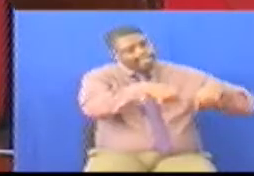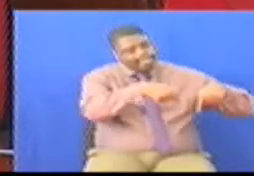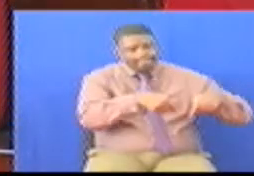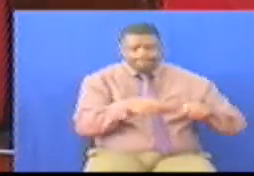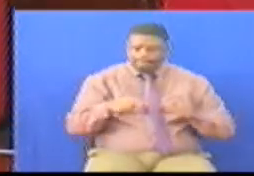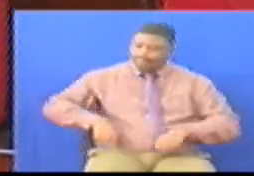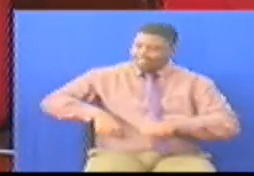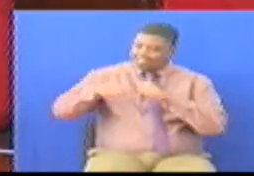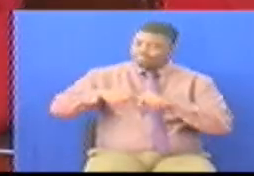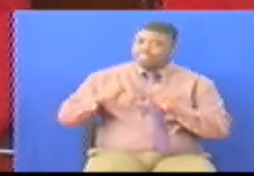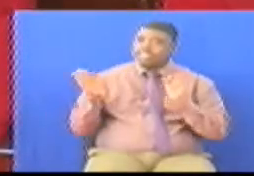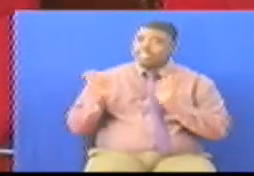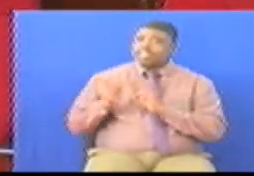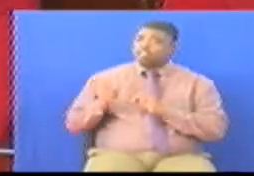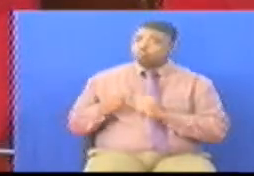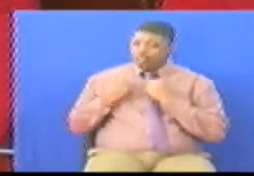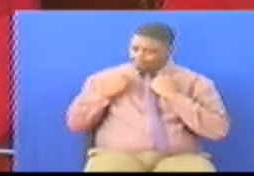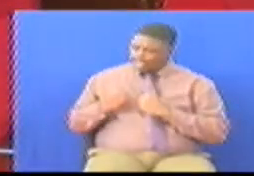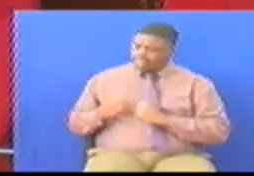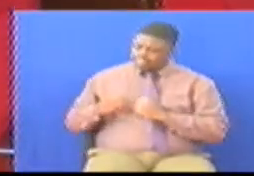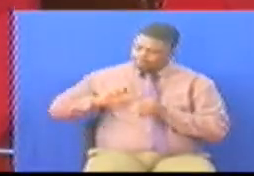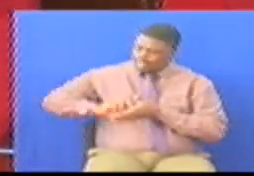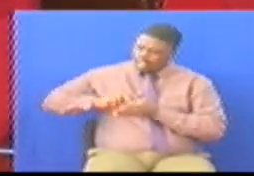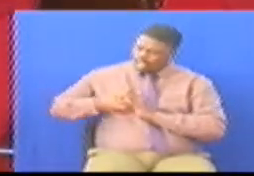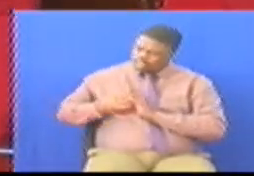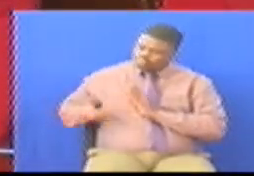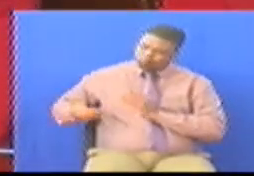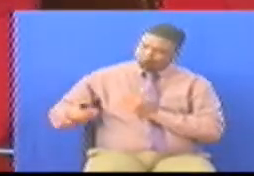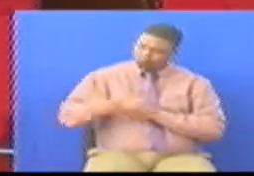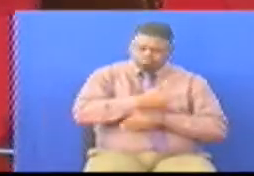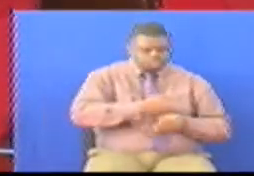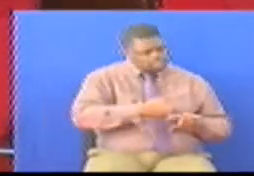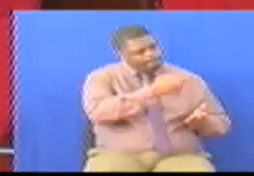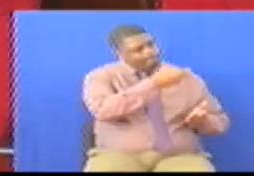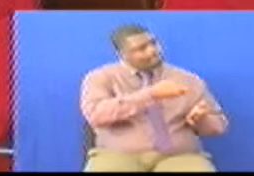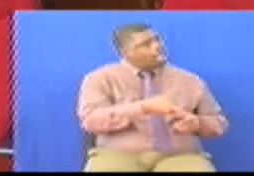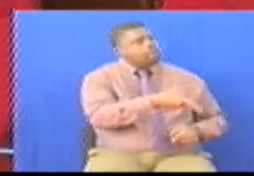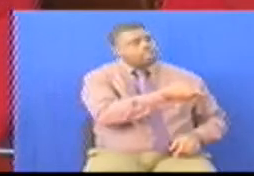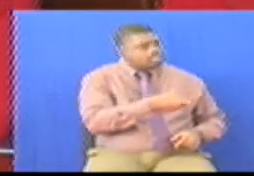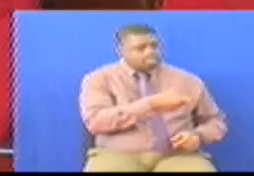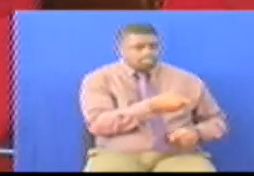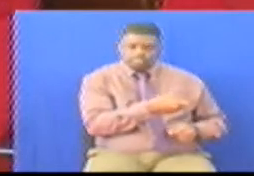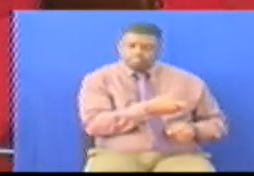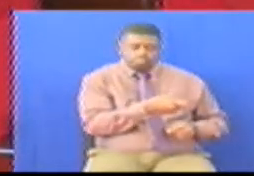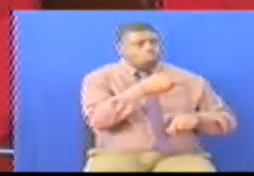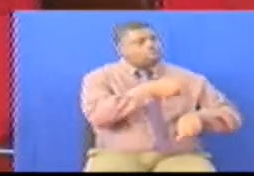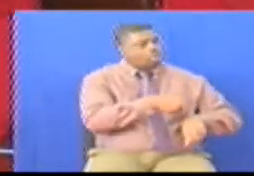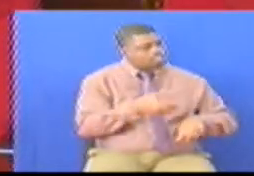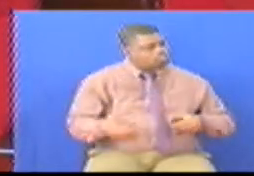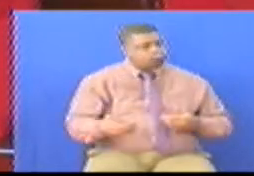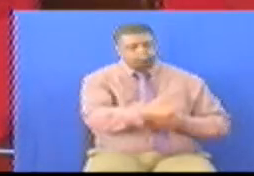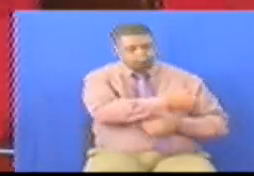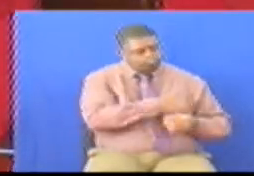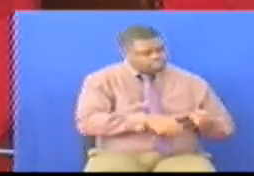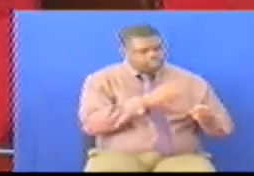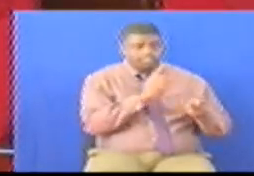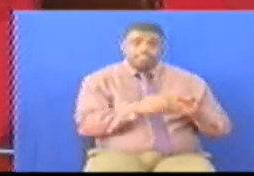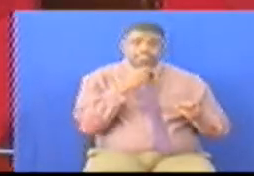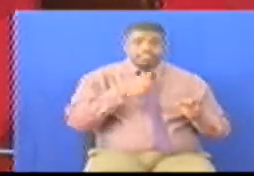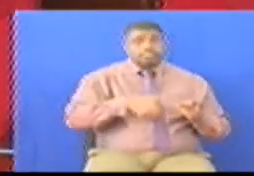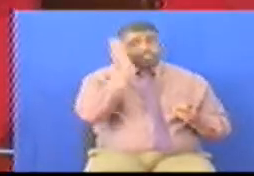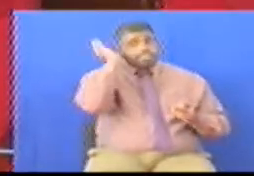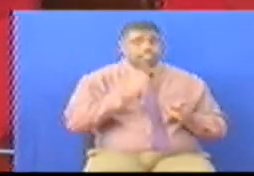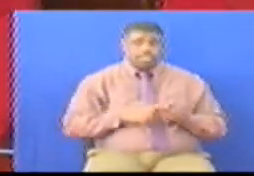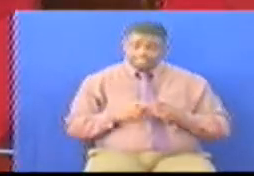TANESCO iimarishe mikakati ya kukusanyaji ya madeni ili kuhakikisha madeni husika yanakusanywa kwa wakati. Na B, serikali